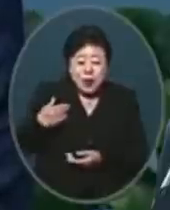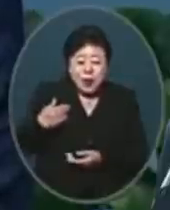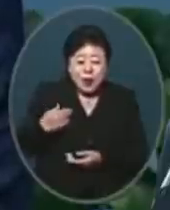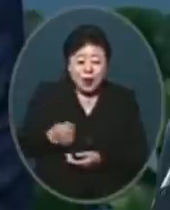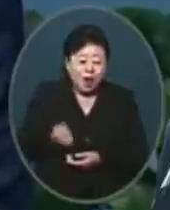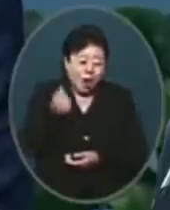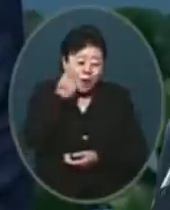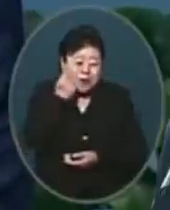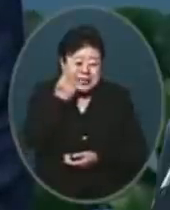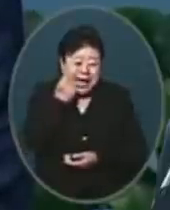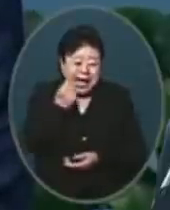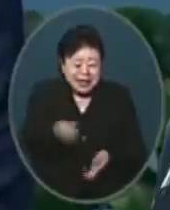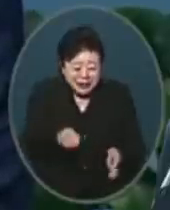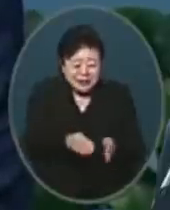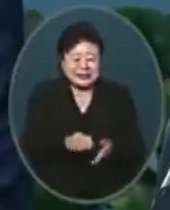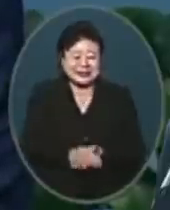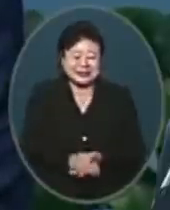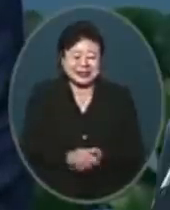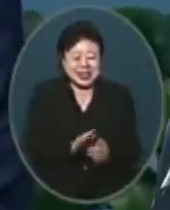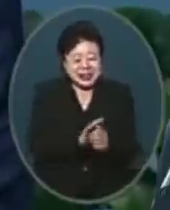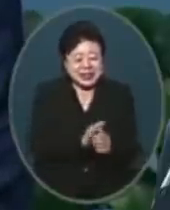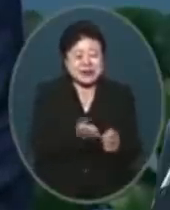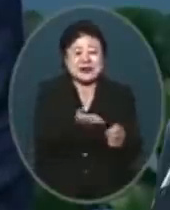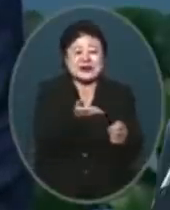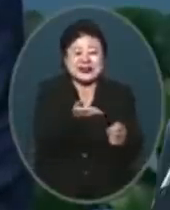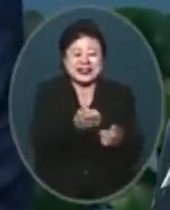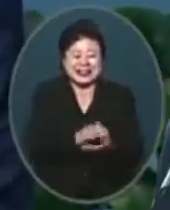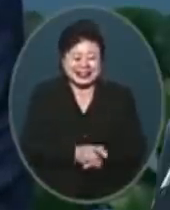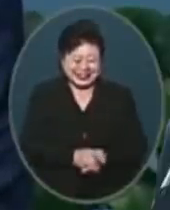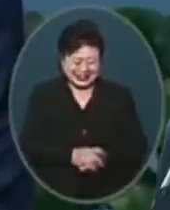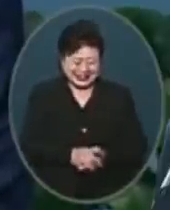찾아오는 한국 사람들에게 대접한다고